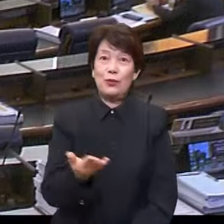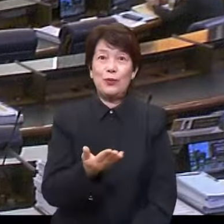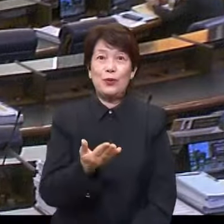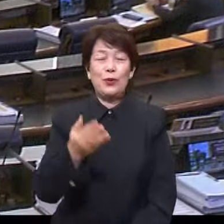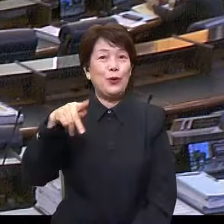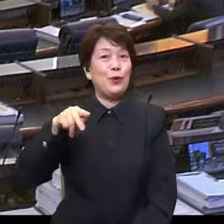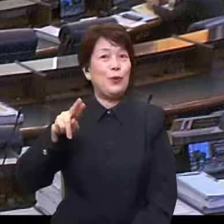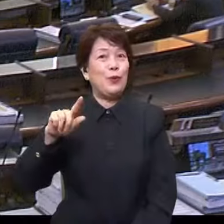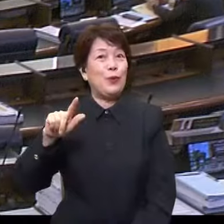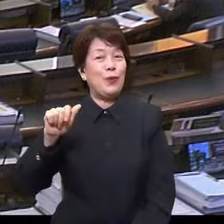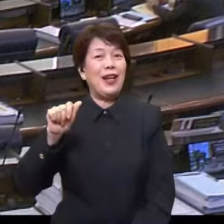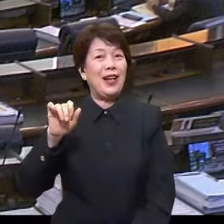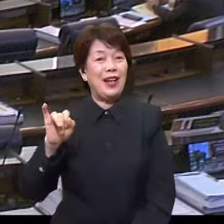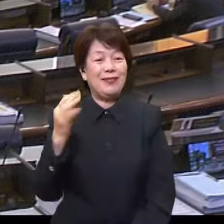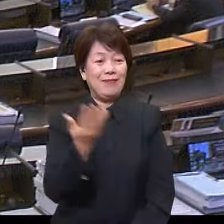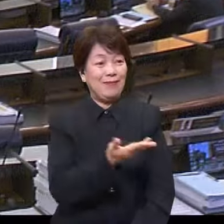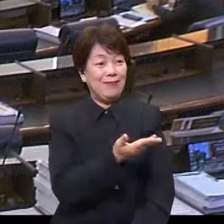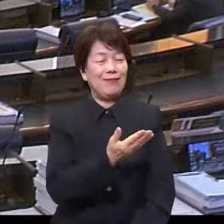Pulai.